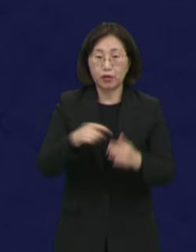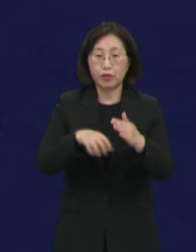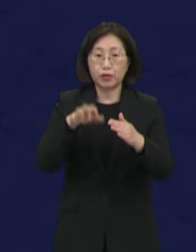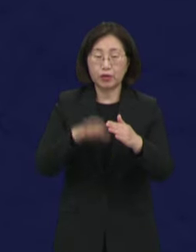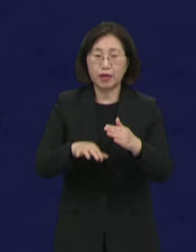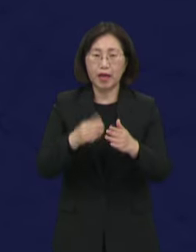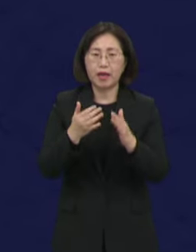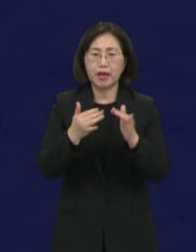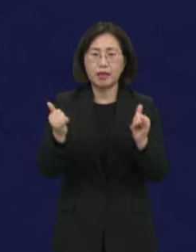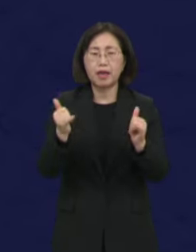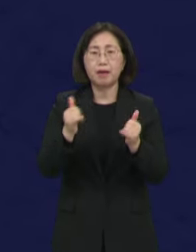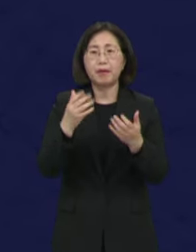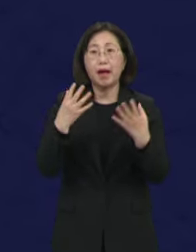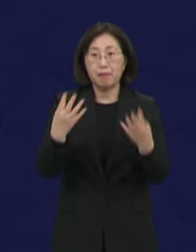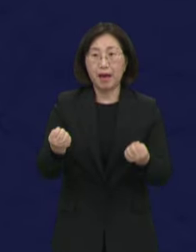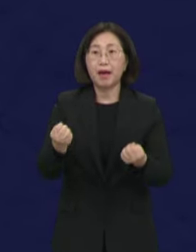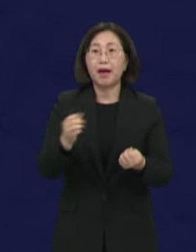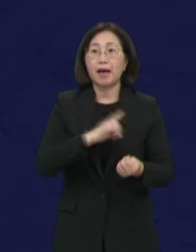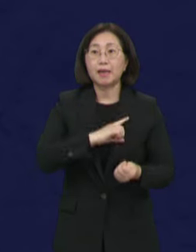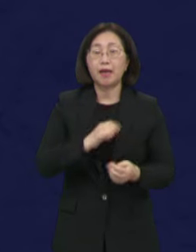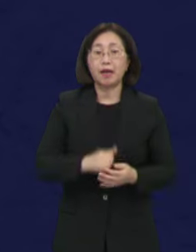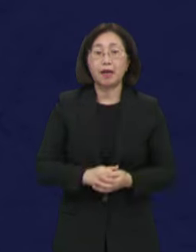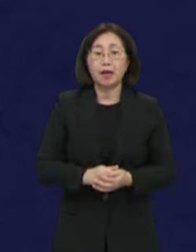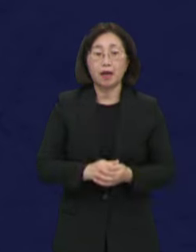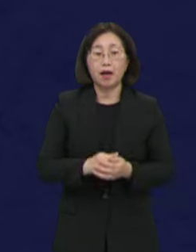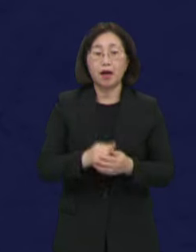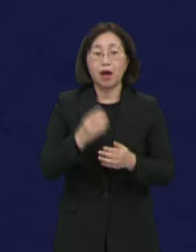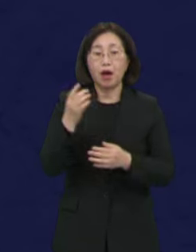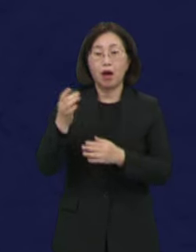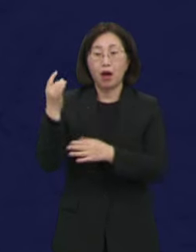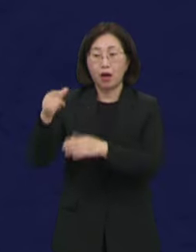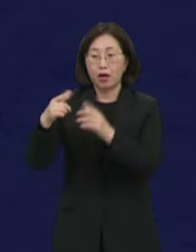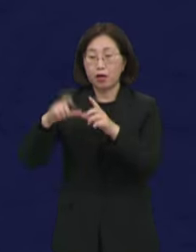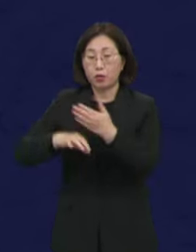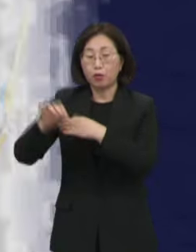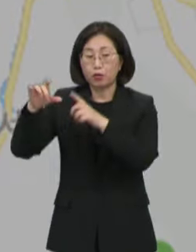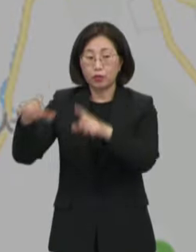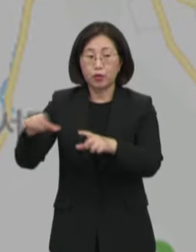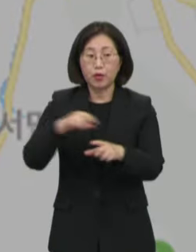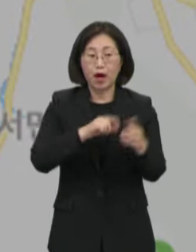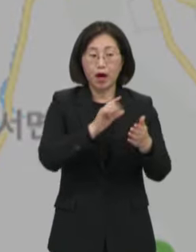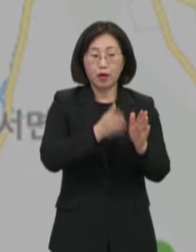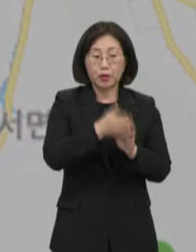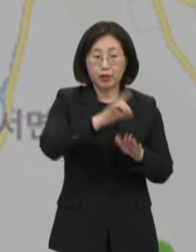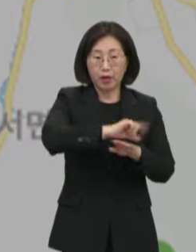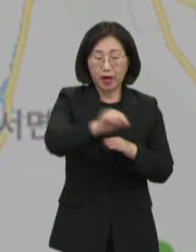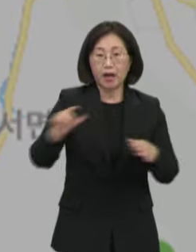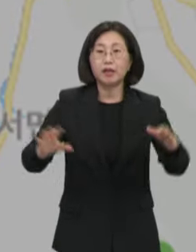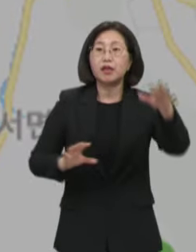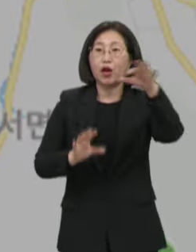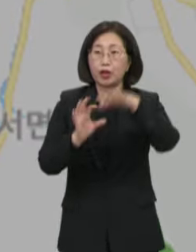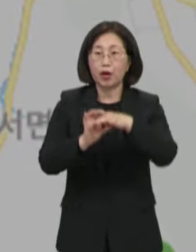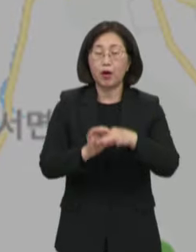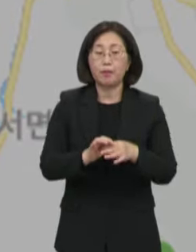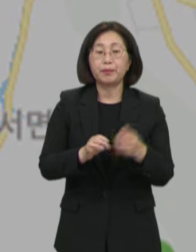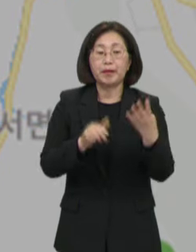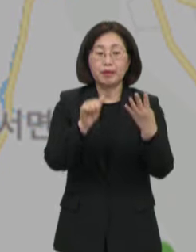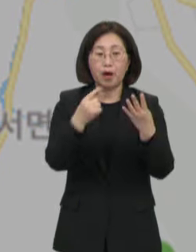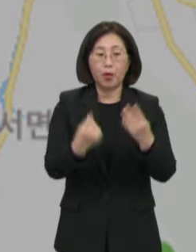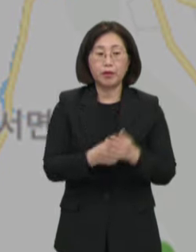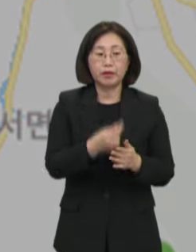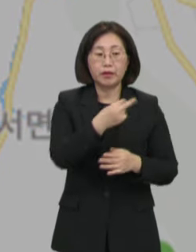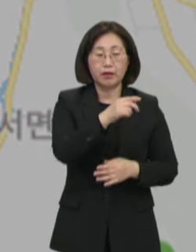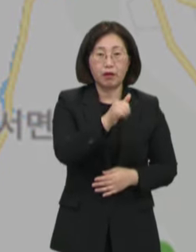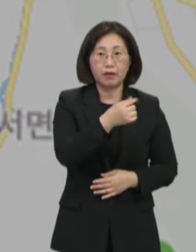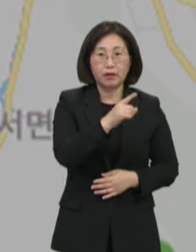가장 많을 것으로 예상되며 원도심과 도심 외곽 지역을 연결합니다. 4호선은 덕면과 학하, 도안과